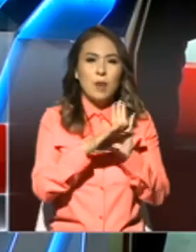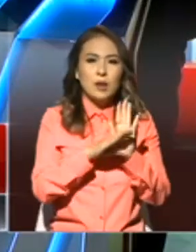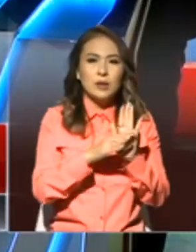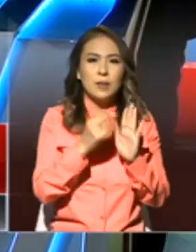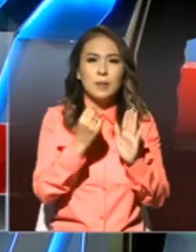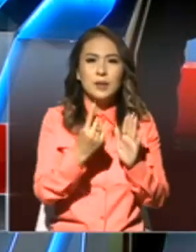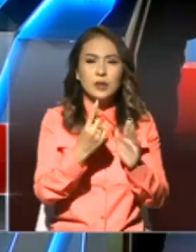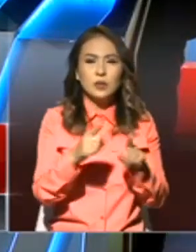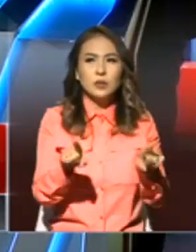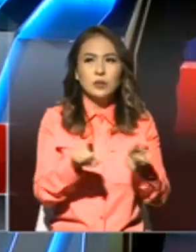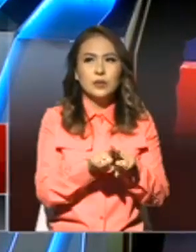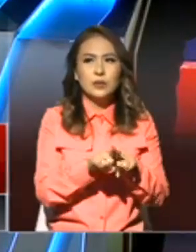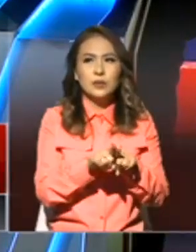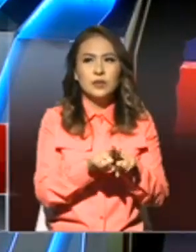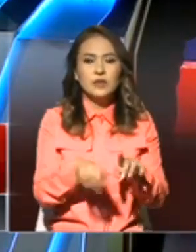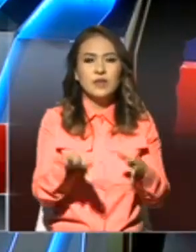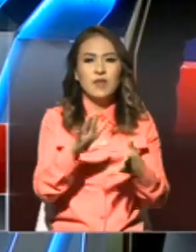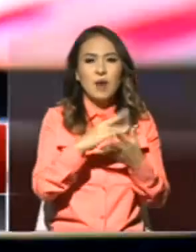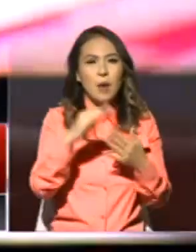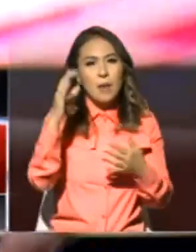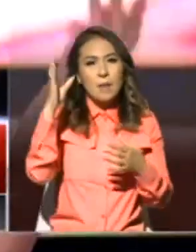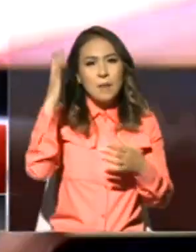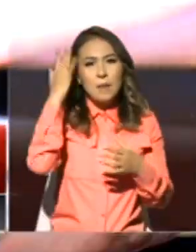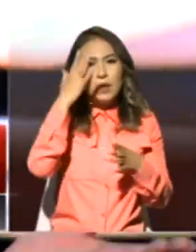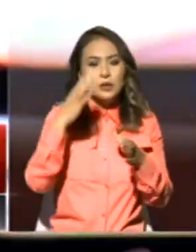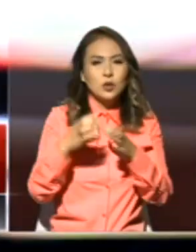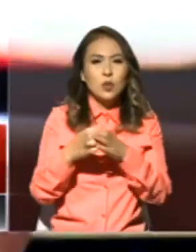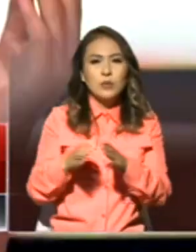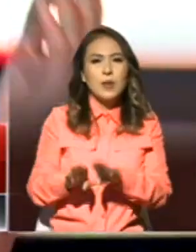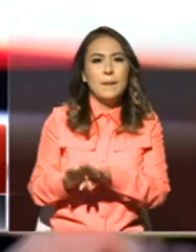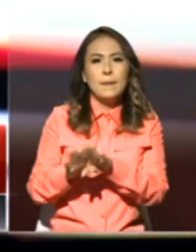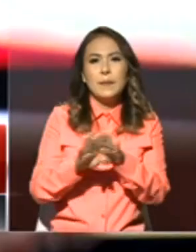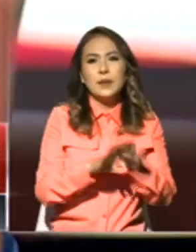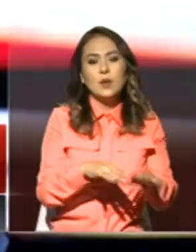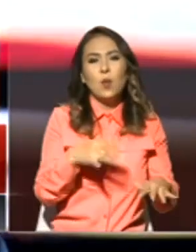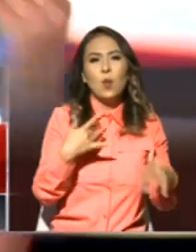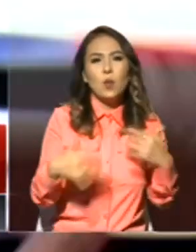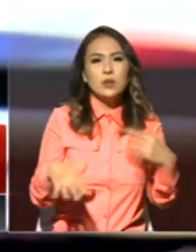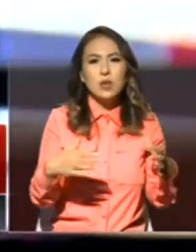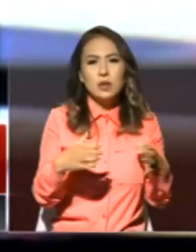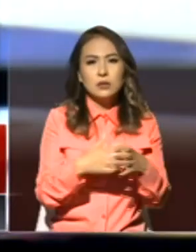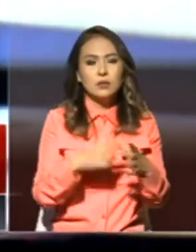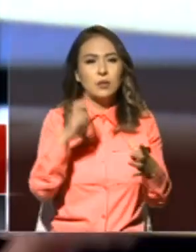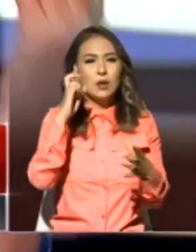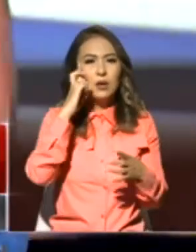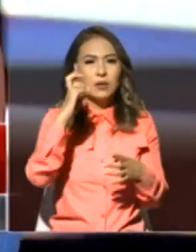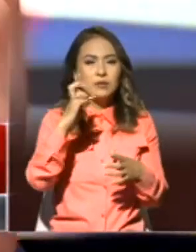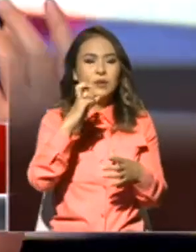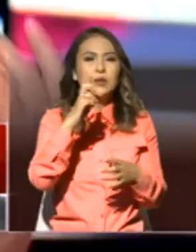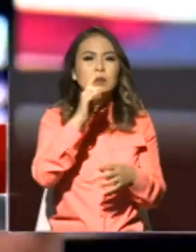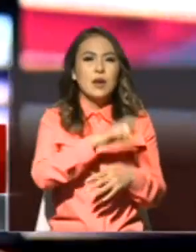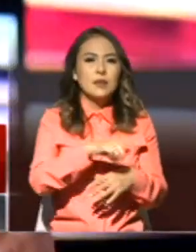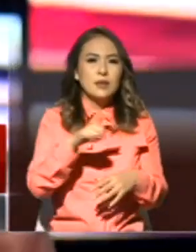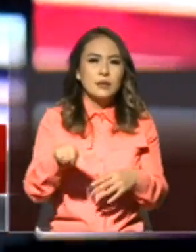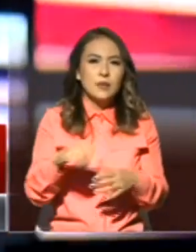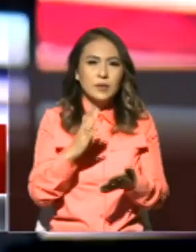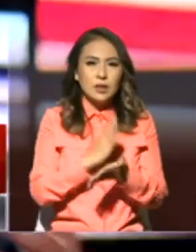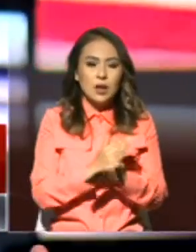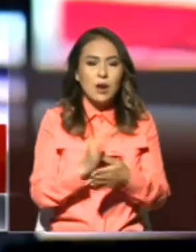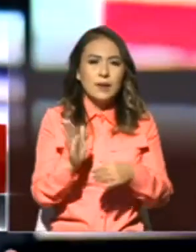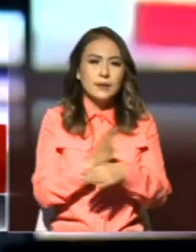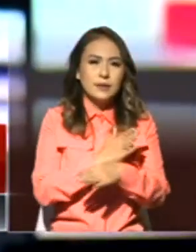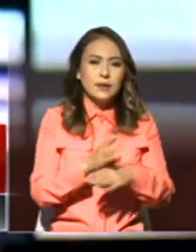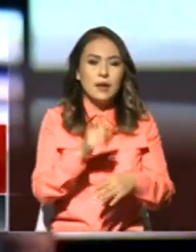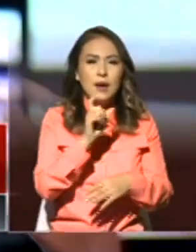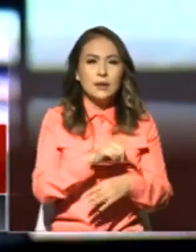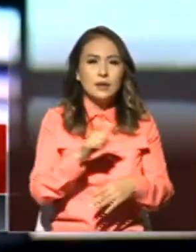біреуінің бәрінің, мысалы, мақсаттық топтар дейміз ғой, бәрі бірдей. Осал топтар, мемлекеттік қызметте жүрген адамдар деген сияқты. Одан басқа бізде